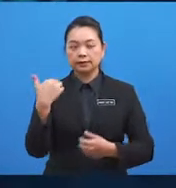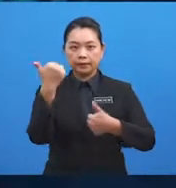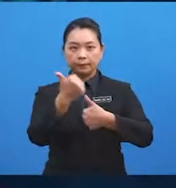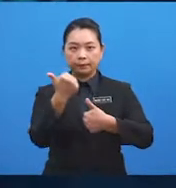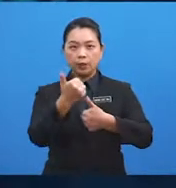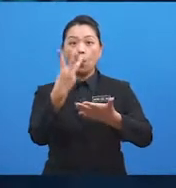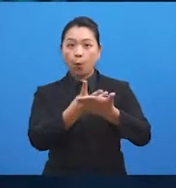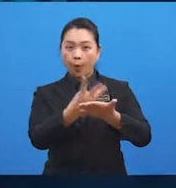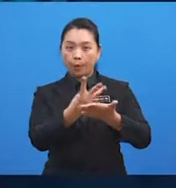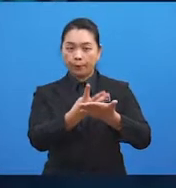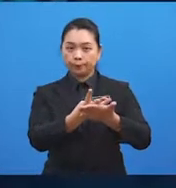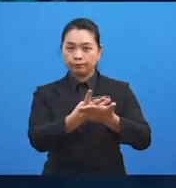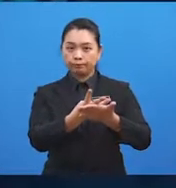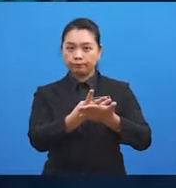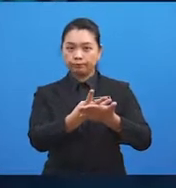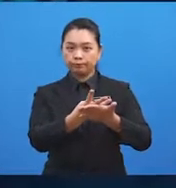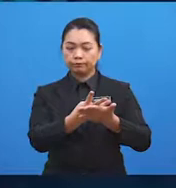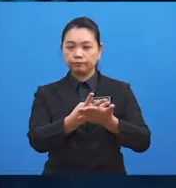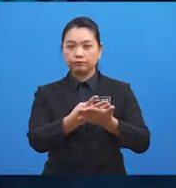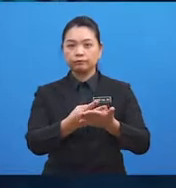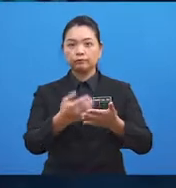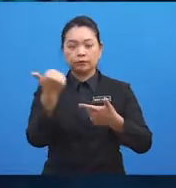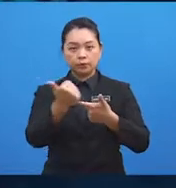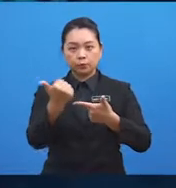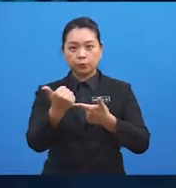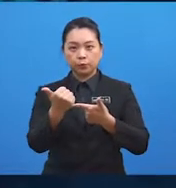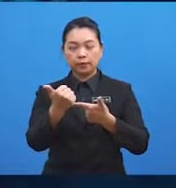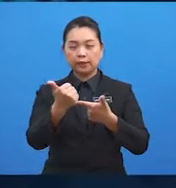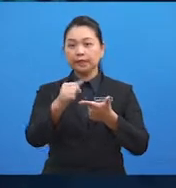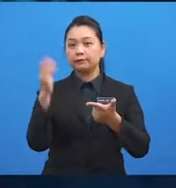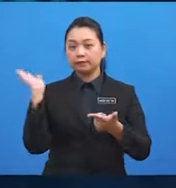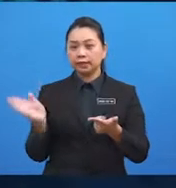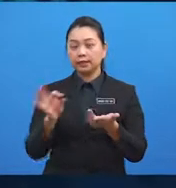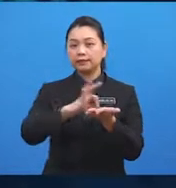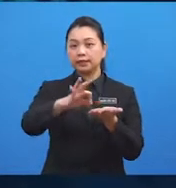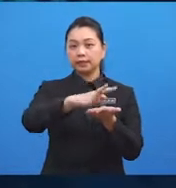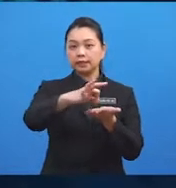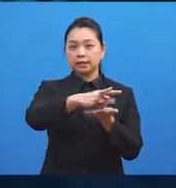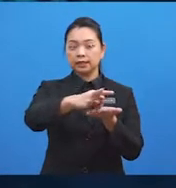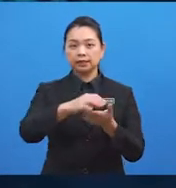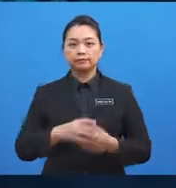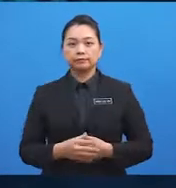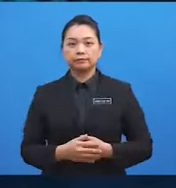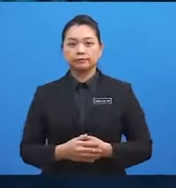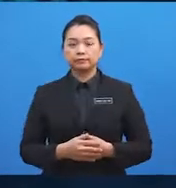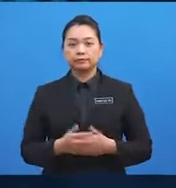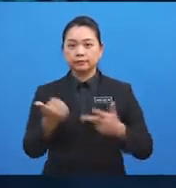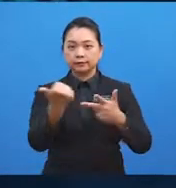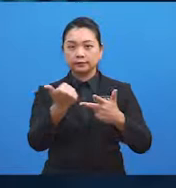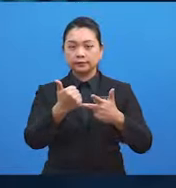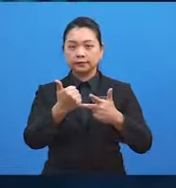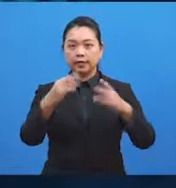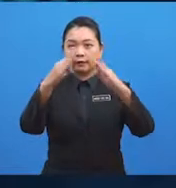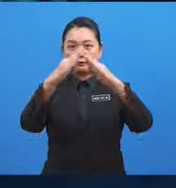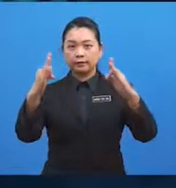pertama, wang tunai. Yang kedua, inventory. Yang ketiga,